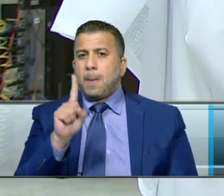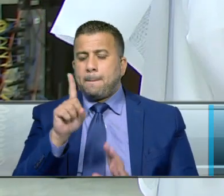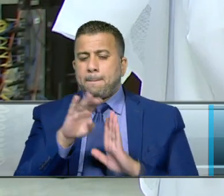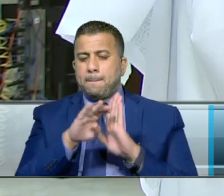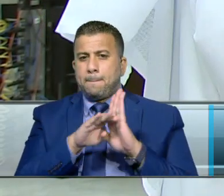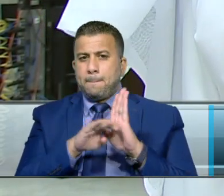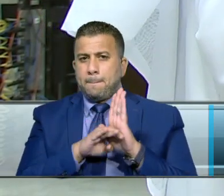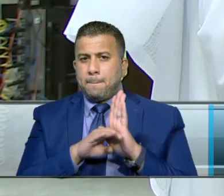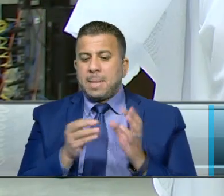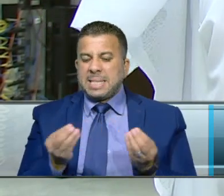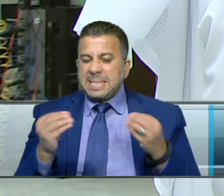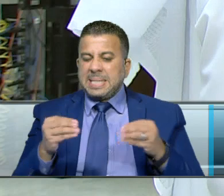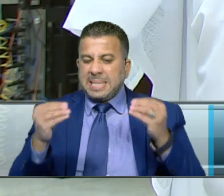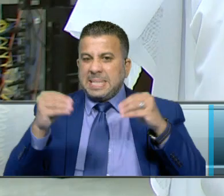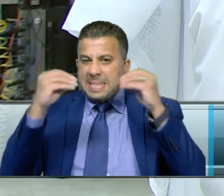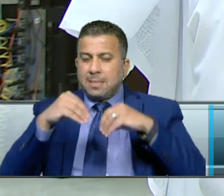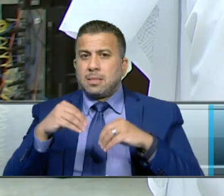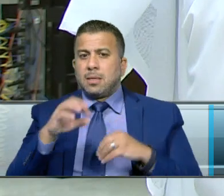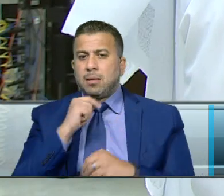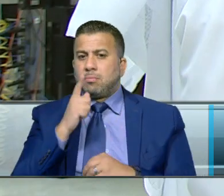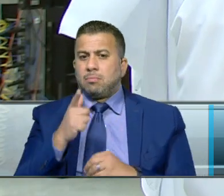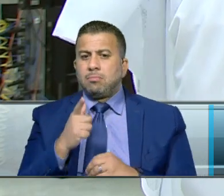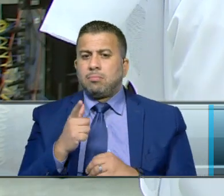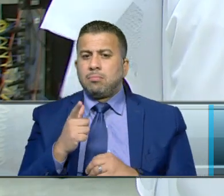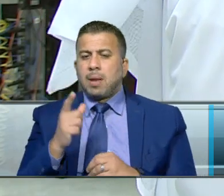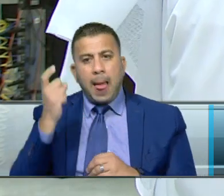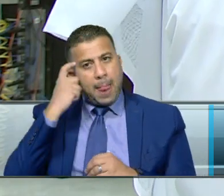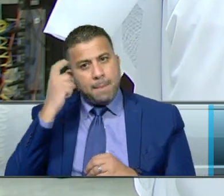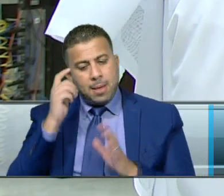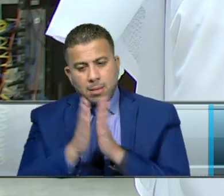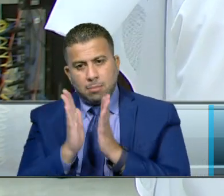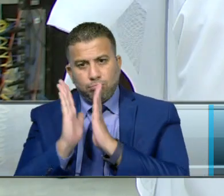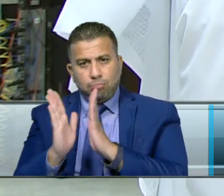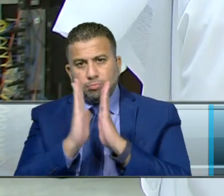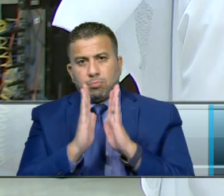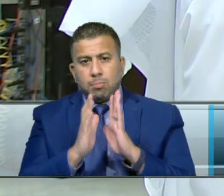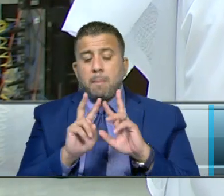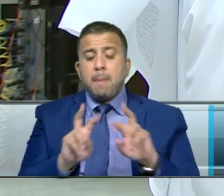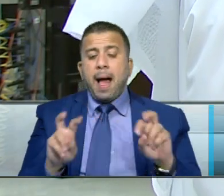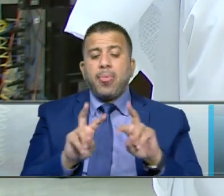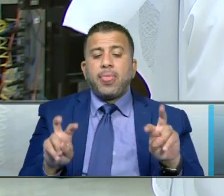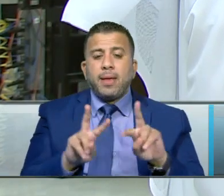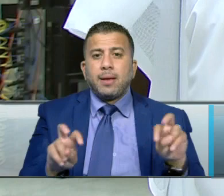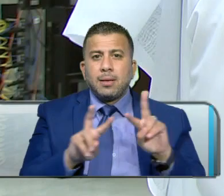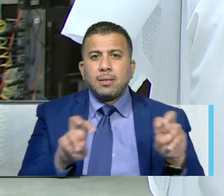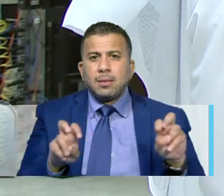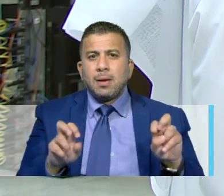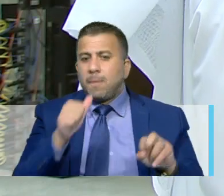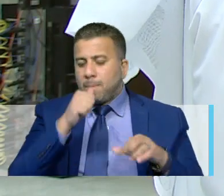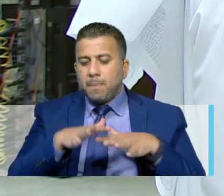البرنامج برنامج مكثف يحتوي على مساقات علمية ذات طابع أيضا بحثي في تحلية مياه